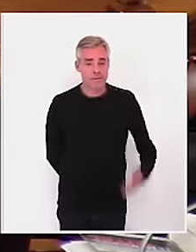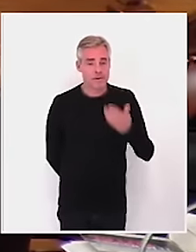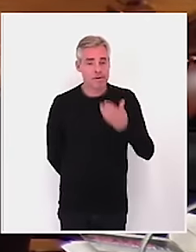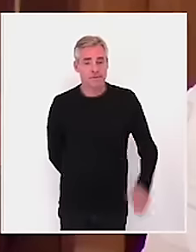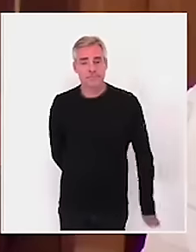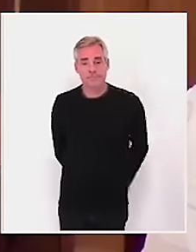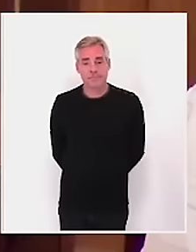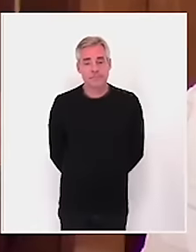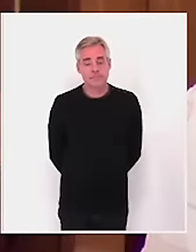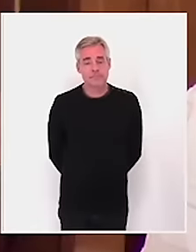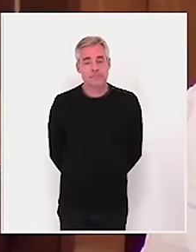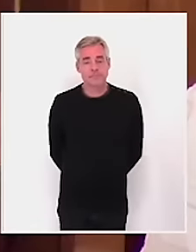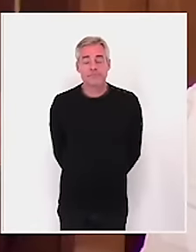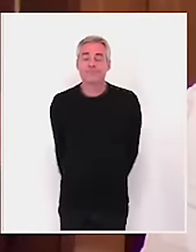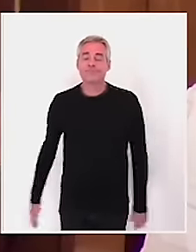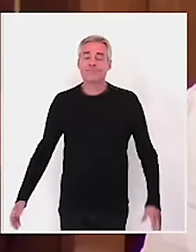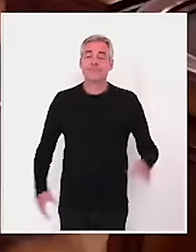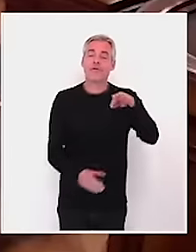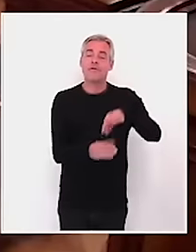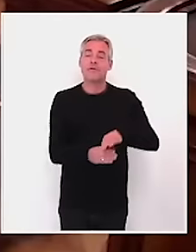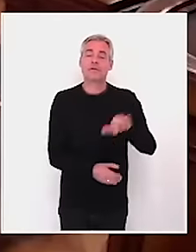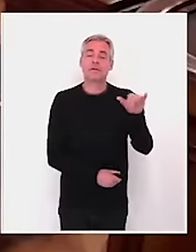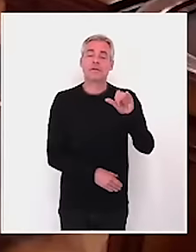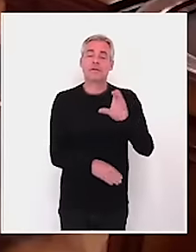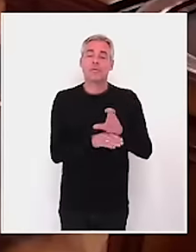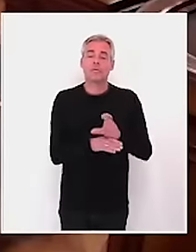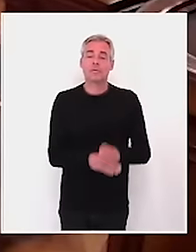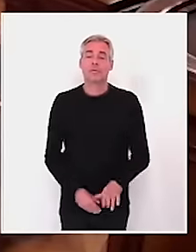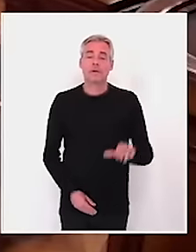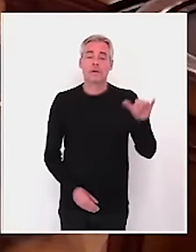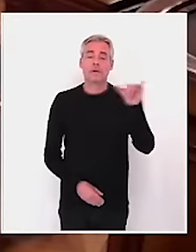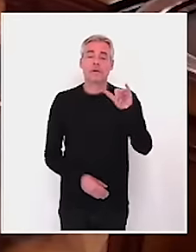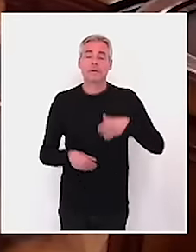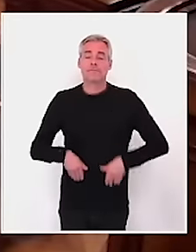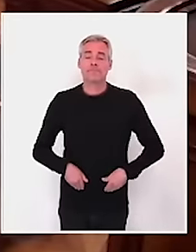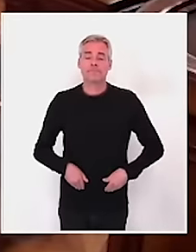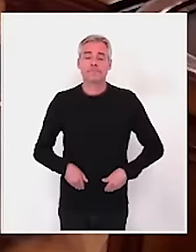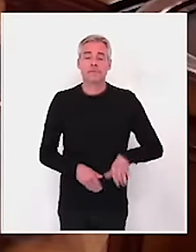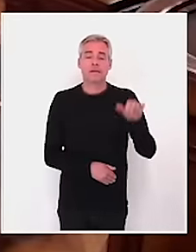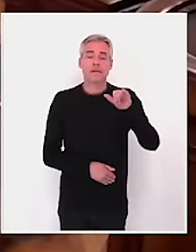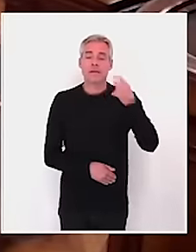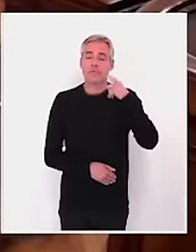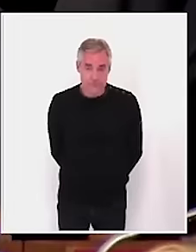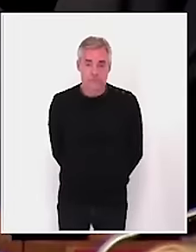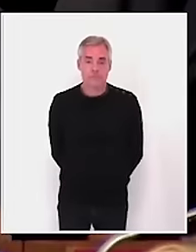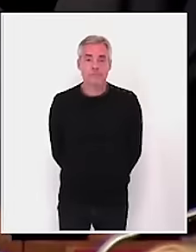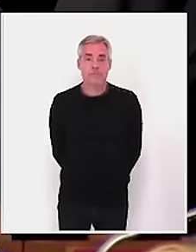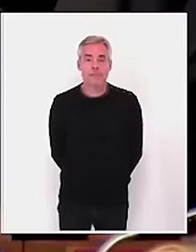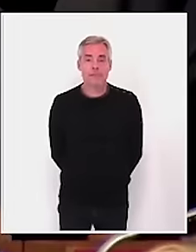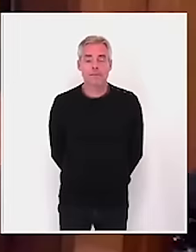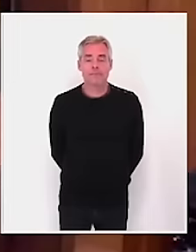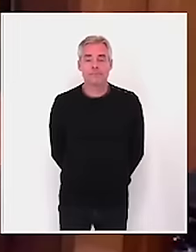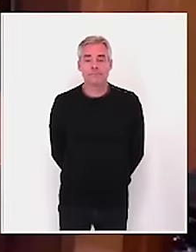Merci monsieur Poutou. Je mets au vote cette délibération. Qui vote contre ? Qui s'abstient ? Qui vote pour ?